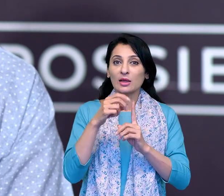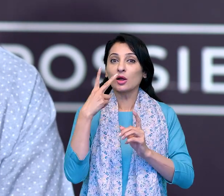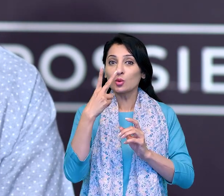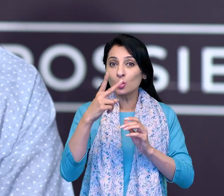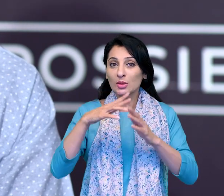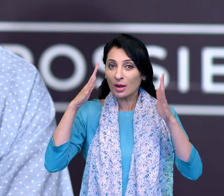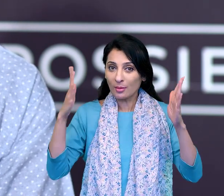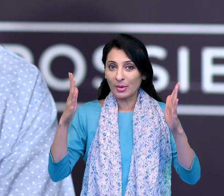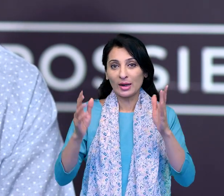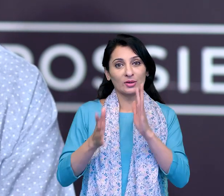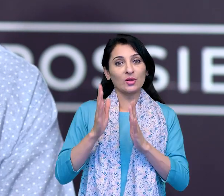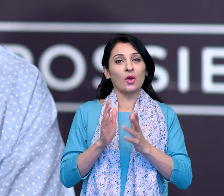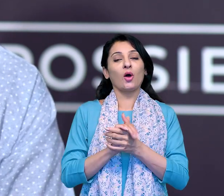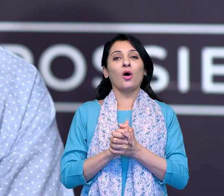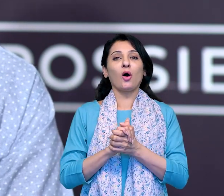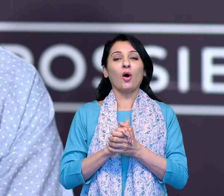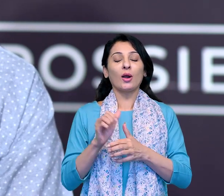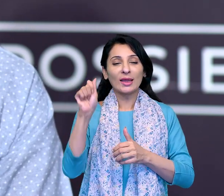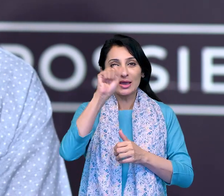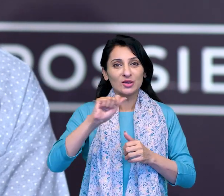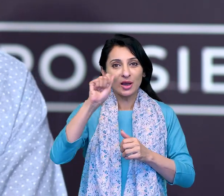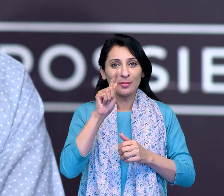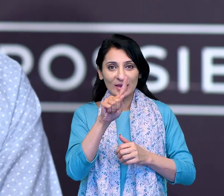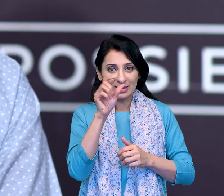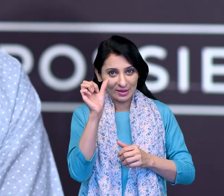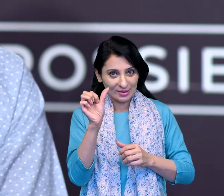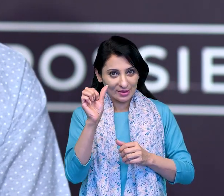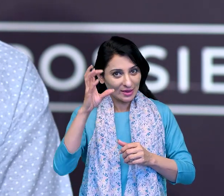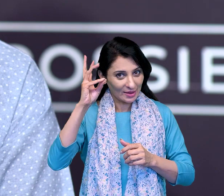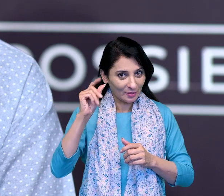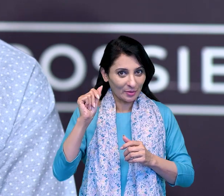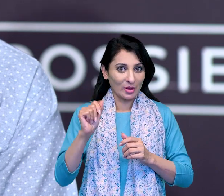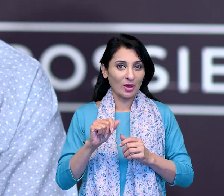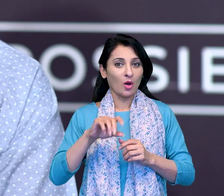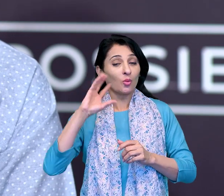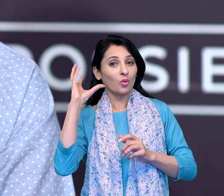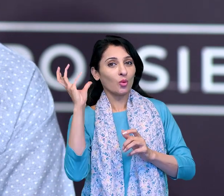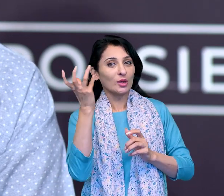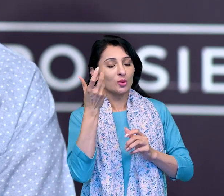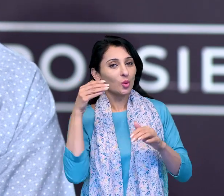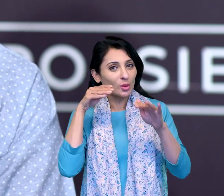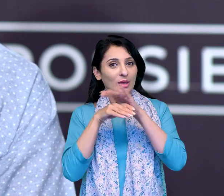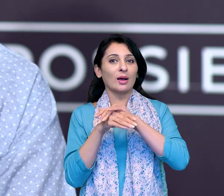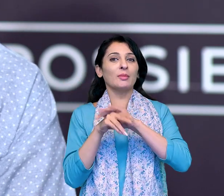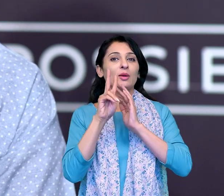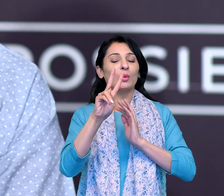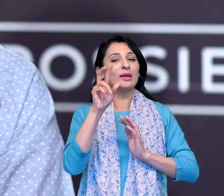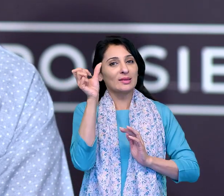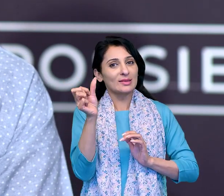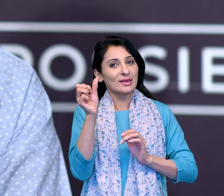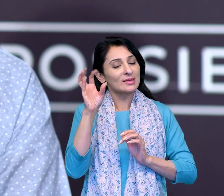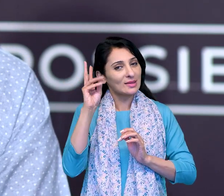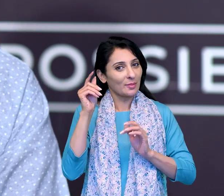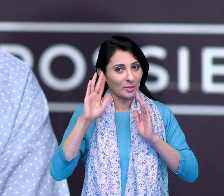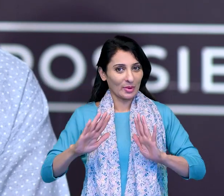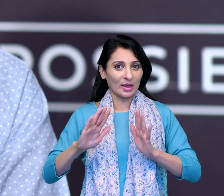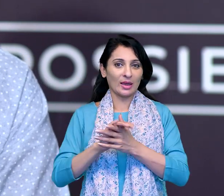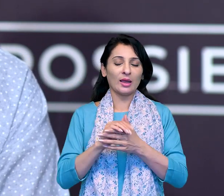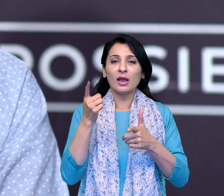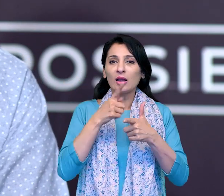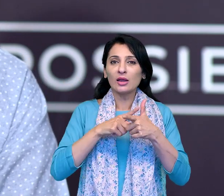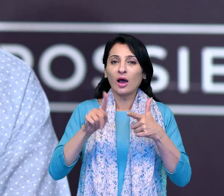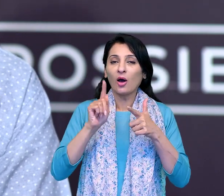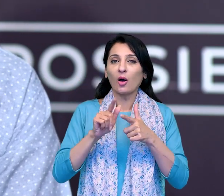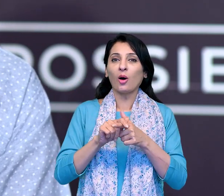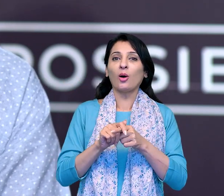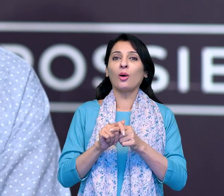नंबर एंड ऑल ओवर डी वर्ल्ड सेक्स नंबर सोहर एक्चुअली डी सिटी ऑफ गार्डन सिटी ऑफ